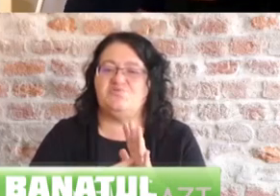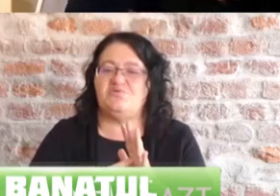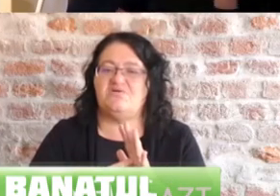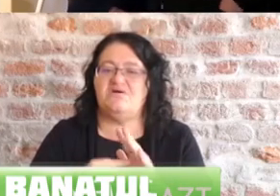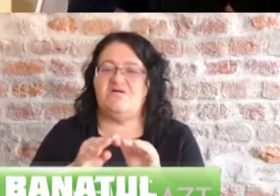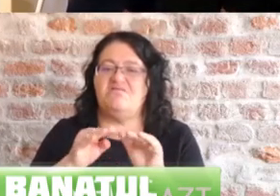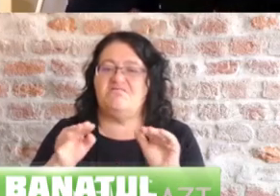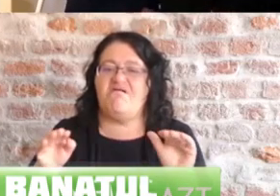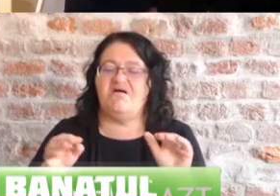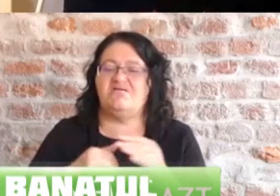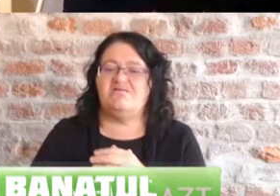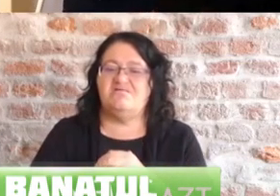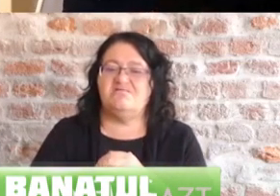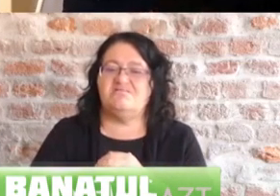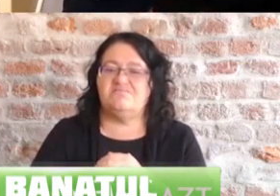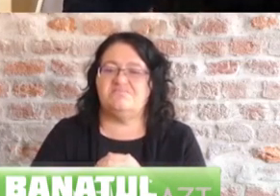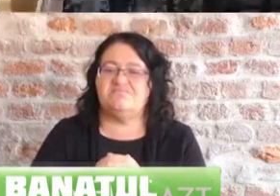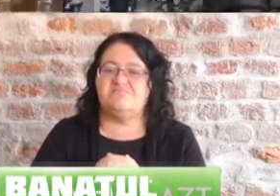de liniară,